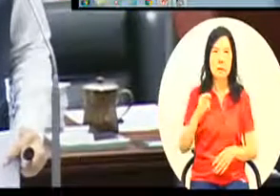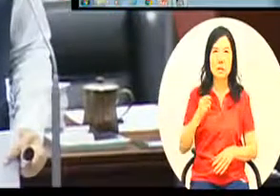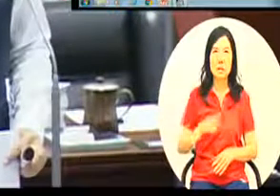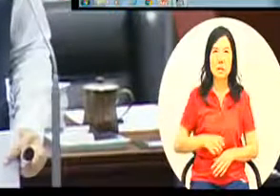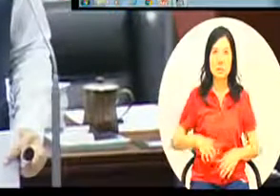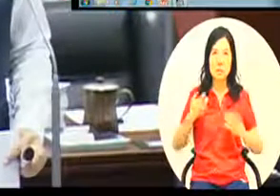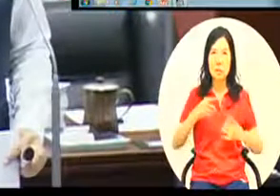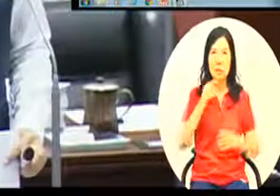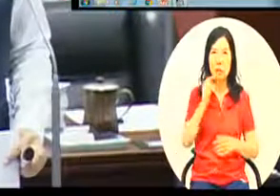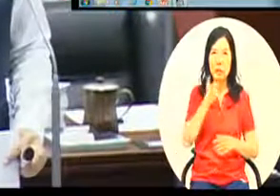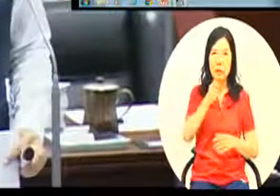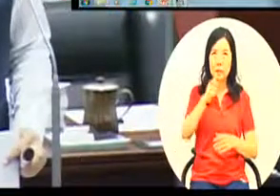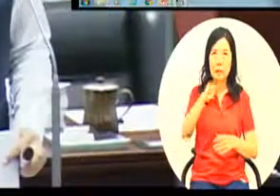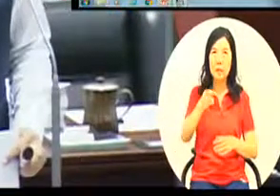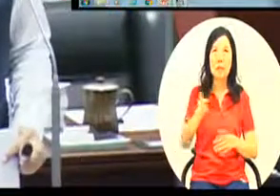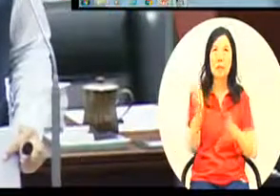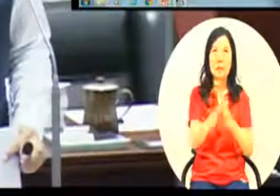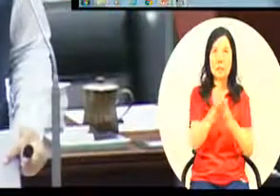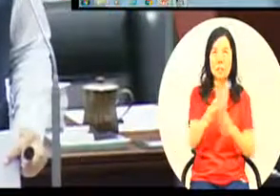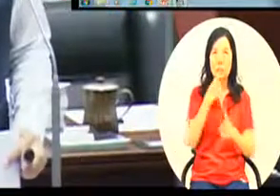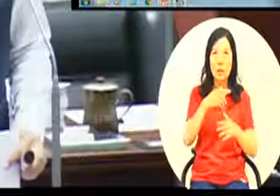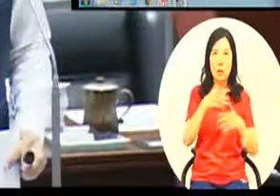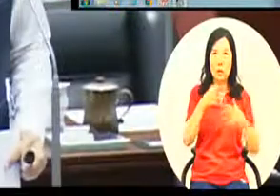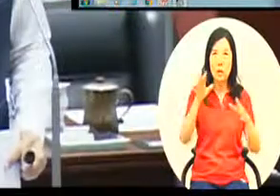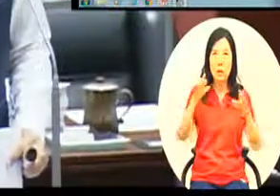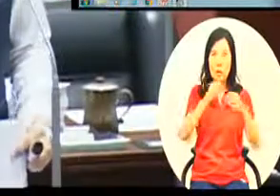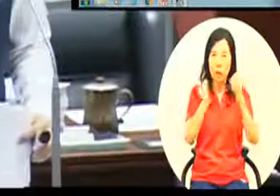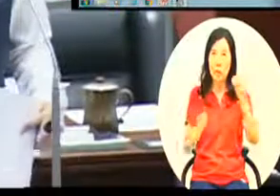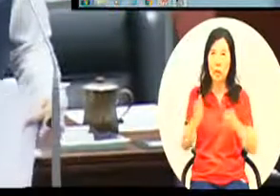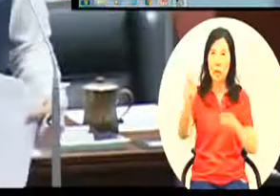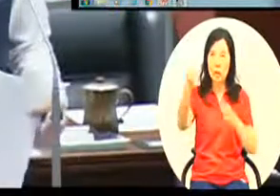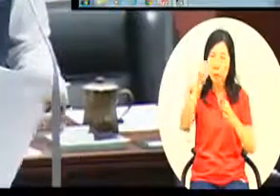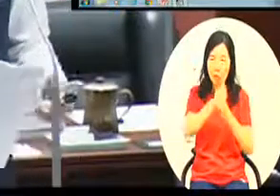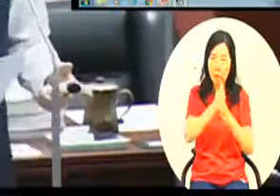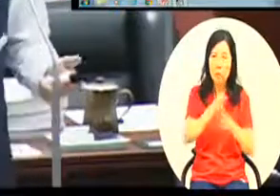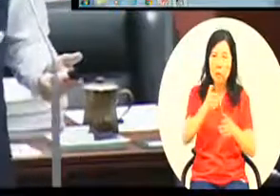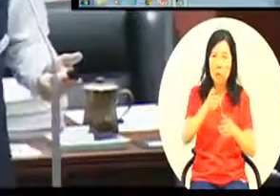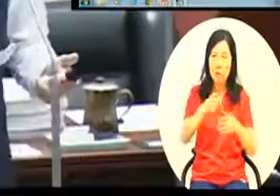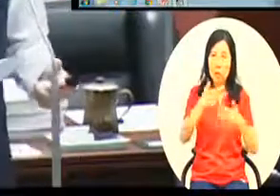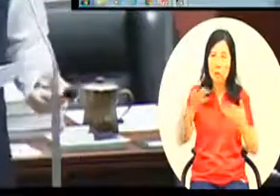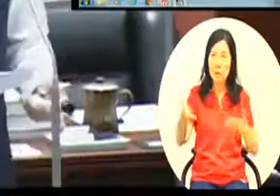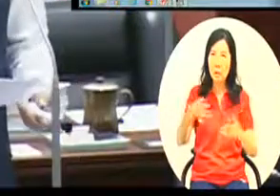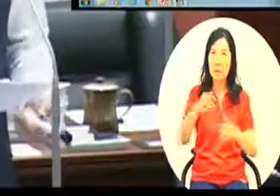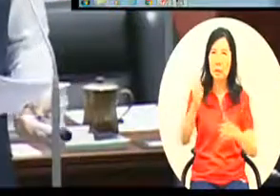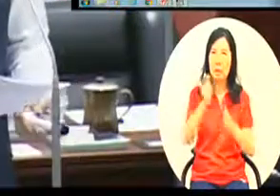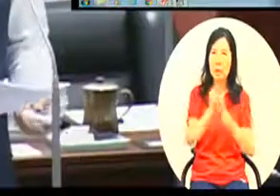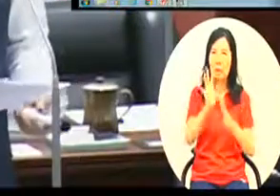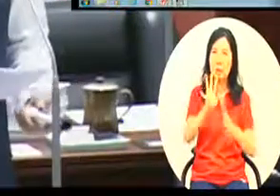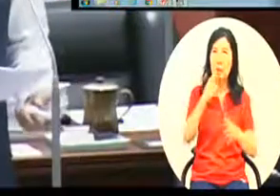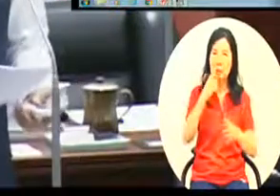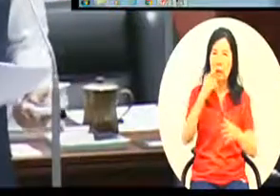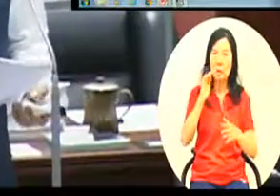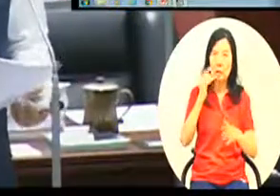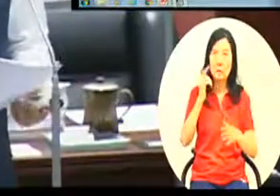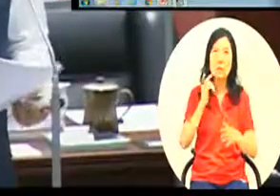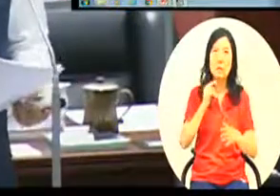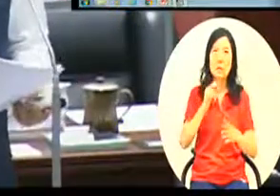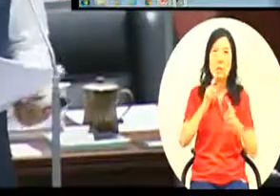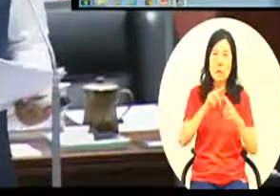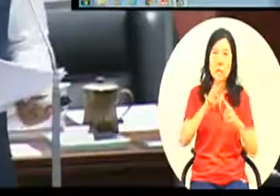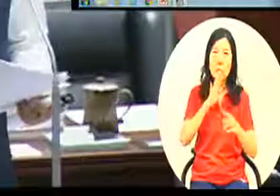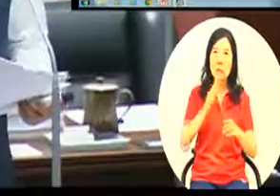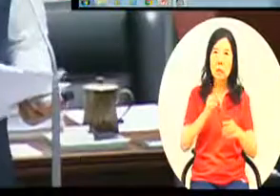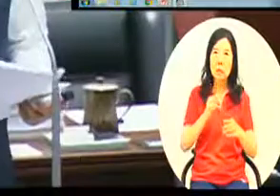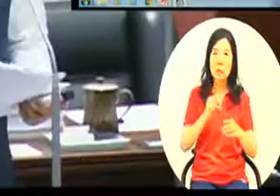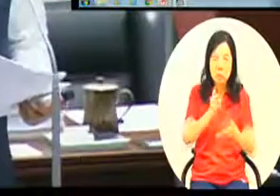我还是很谢谢您让我上车，因为有很多司机不让我上车。可是我想跟你说，我是人生的，我也是一个人，我需